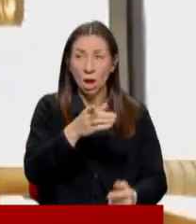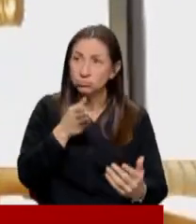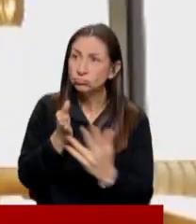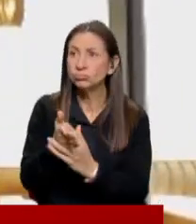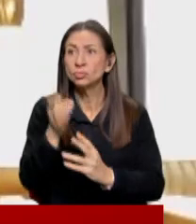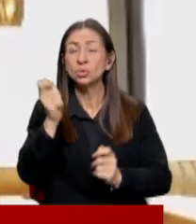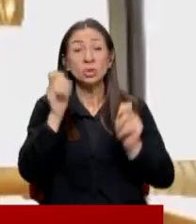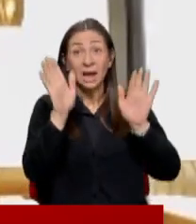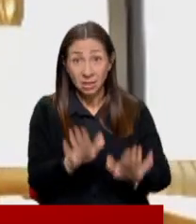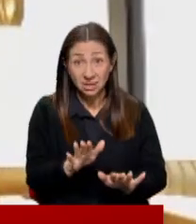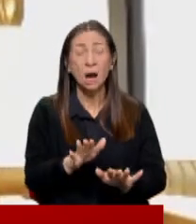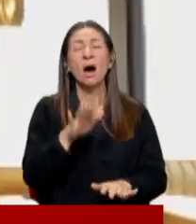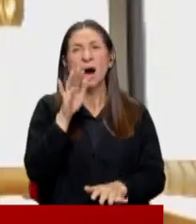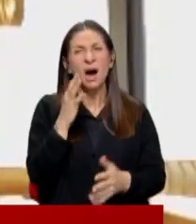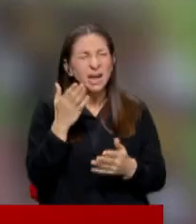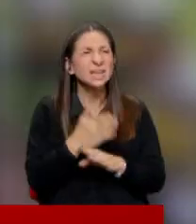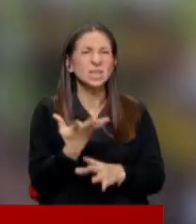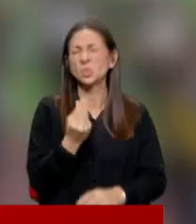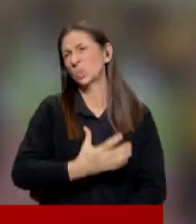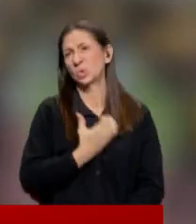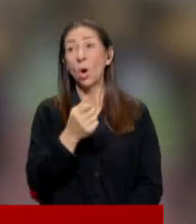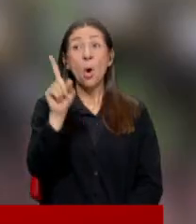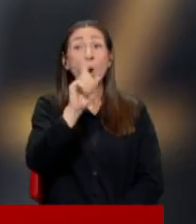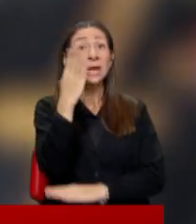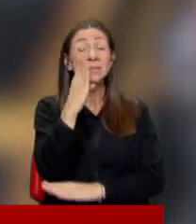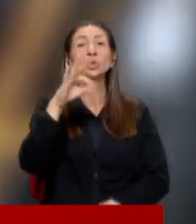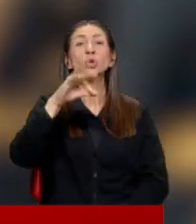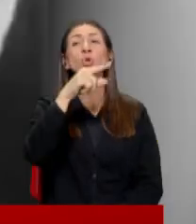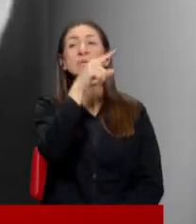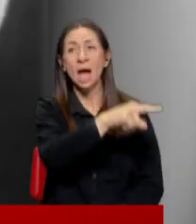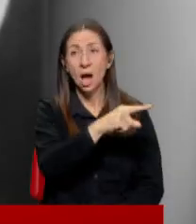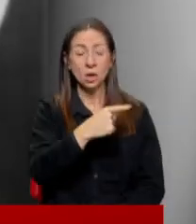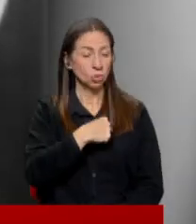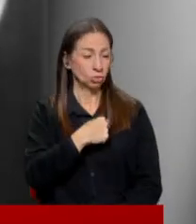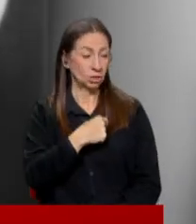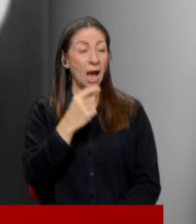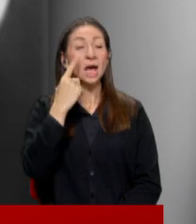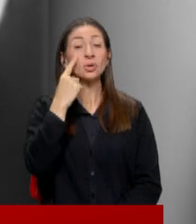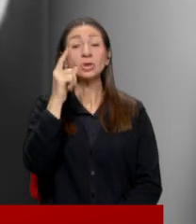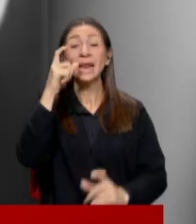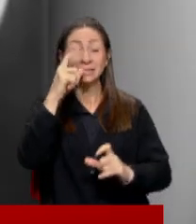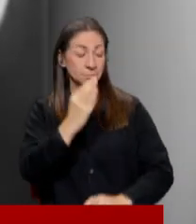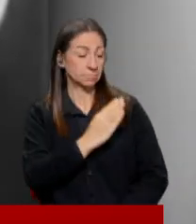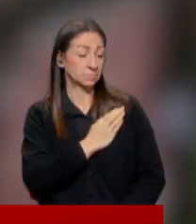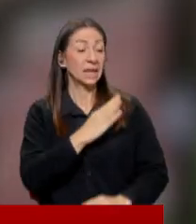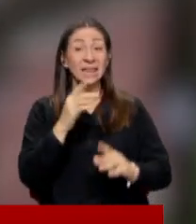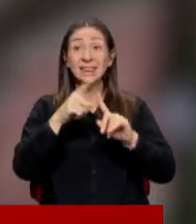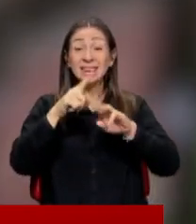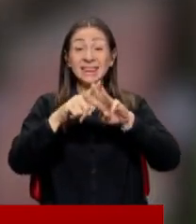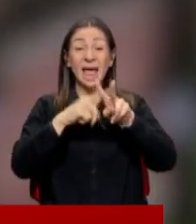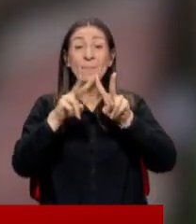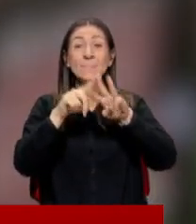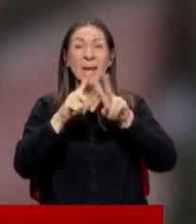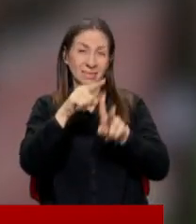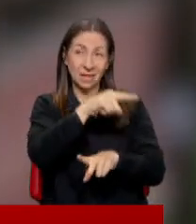etmek zorunda bırakılması hakikaten çok üzücü. 10 Kasım'da Tuzla Piyade Okulu'nda göğsüne Atatürk resmi takmayan teğmenle onlara